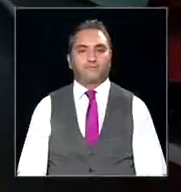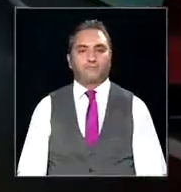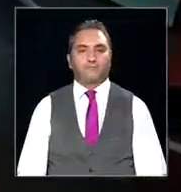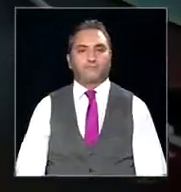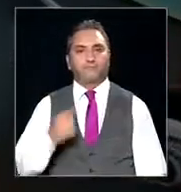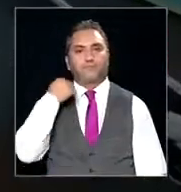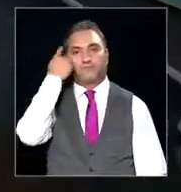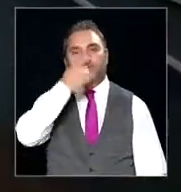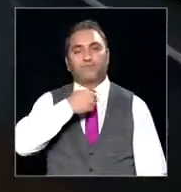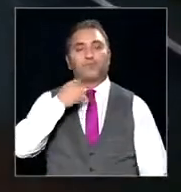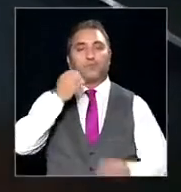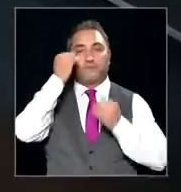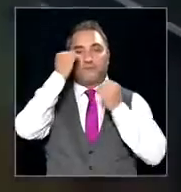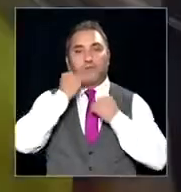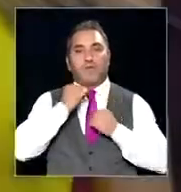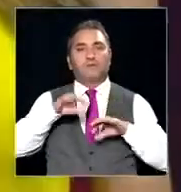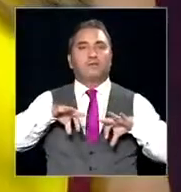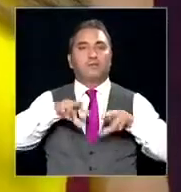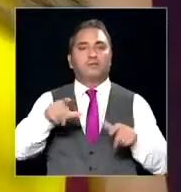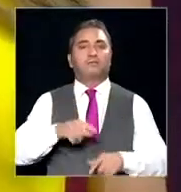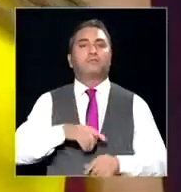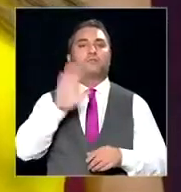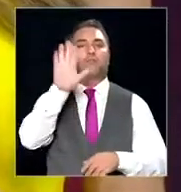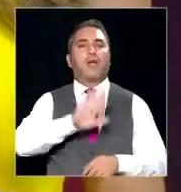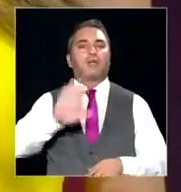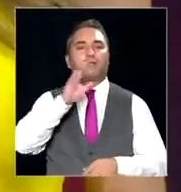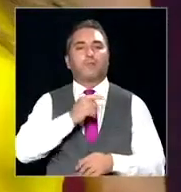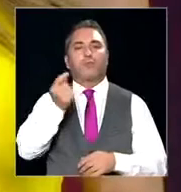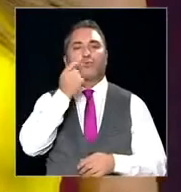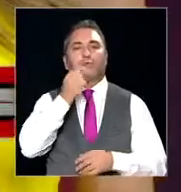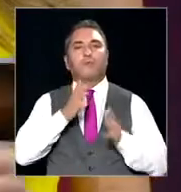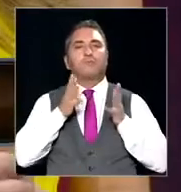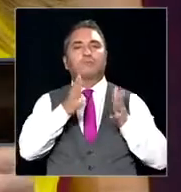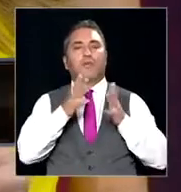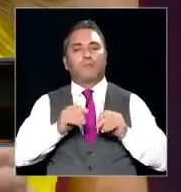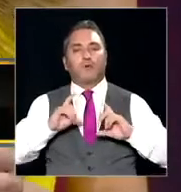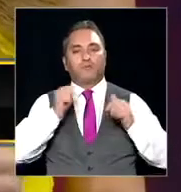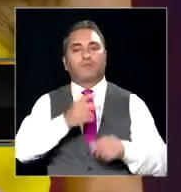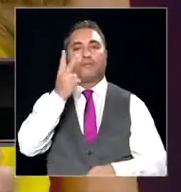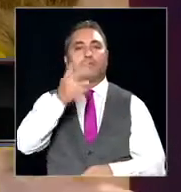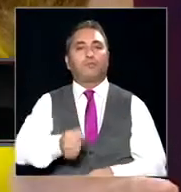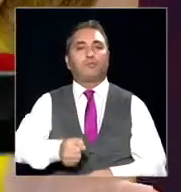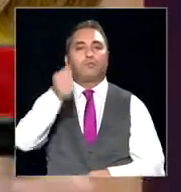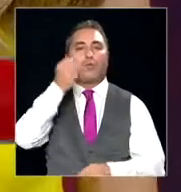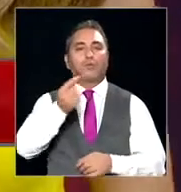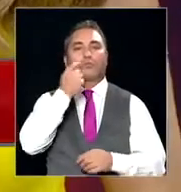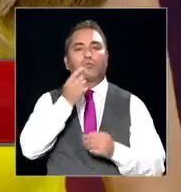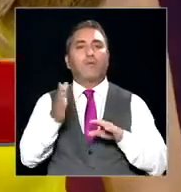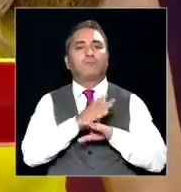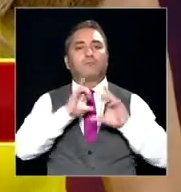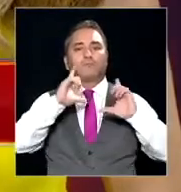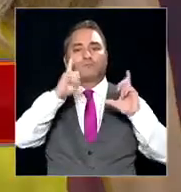Yüzleri maskeli hırsızlar Maltepe'de bir kuru yemiş deposunu hedef aldı. 35 dakikada tam 2 ton kuru yemiş çalıp kayıplara